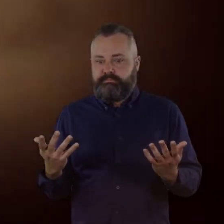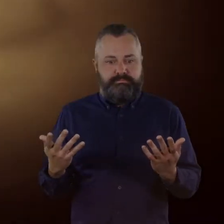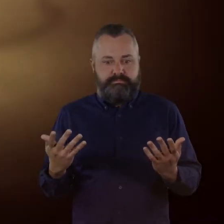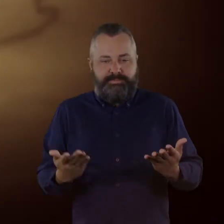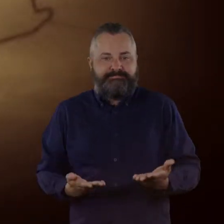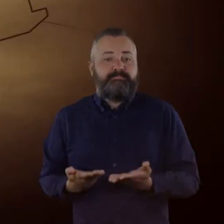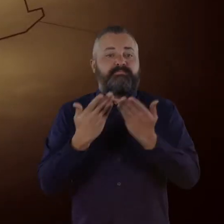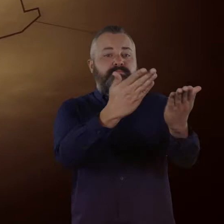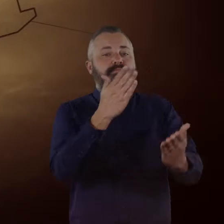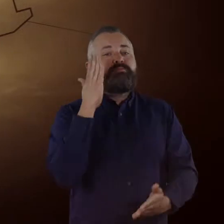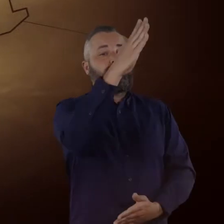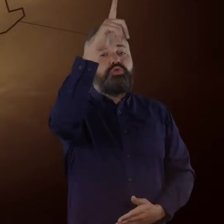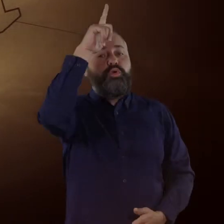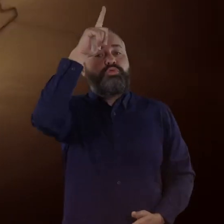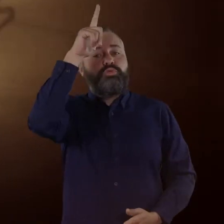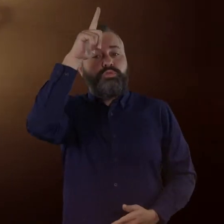Alors, ils m'ont envoyé en Jordanie.